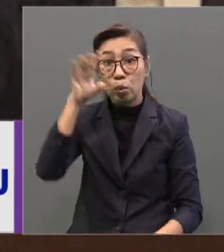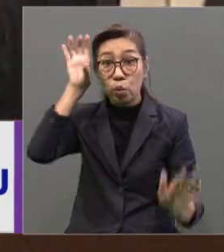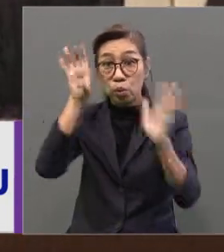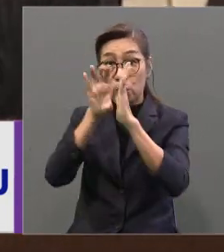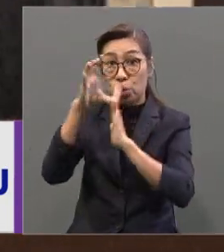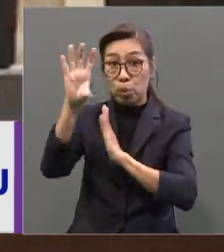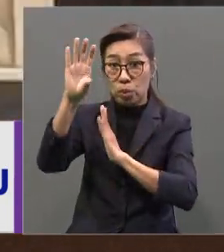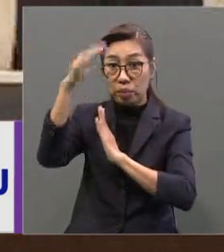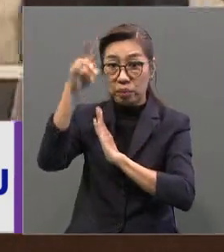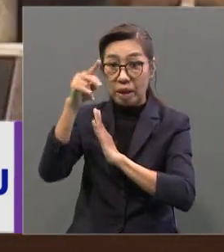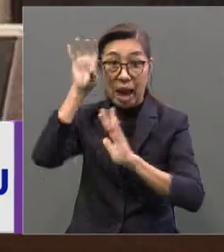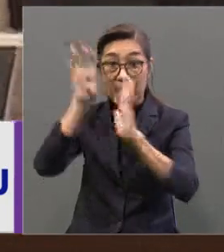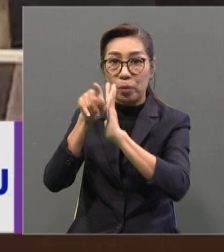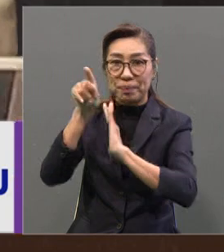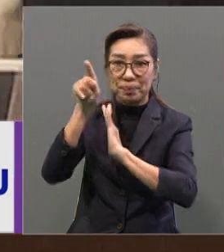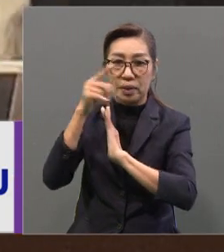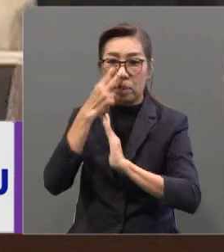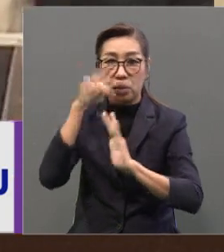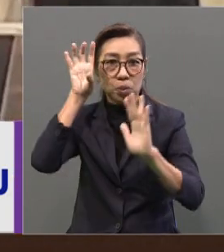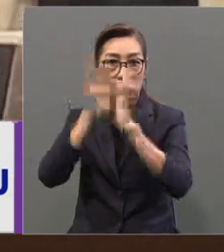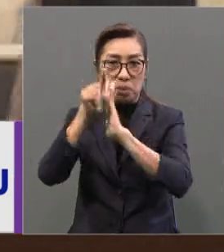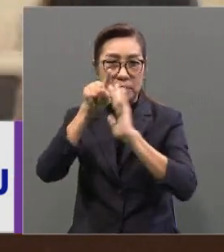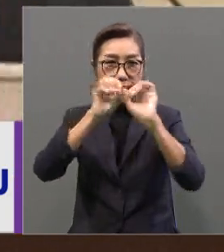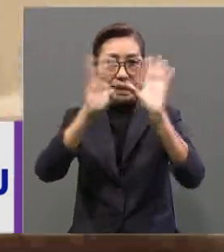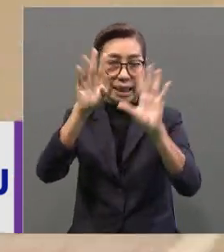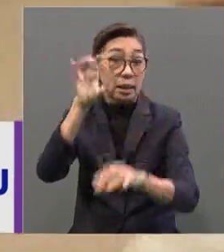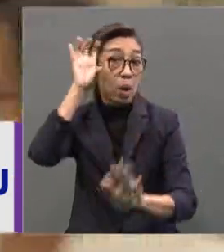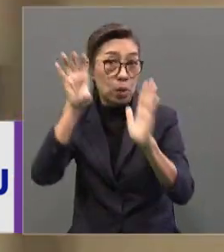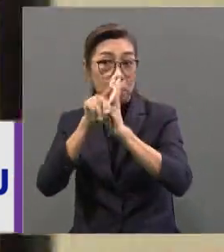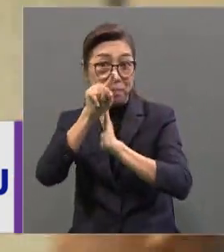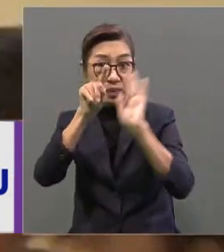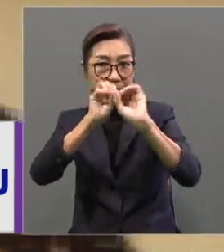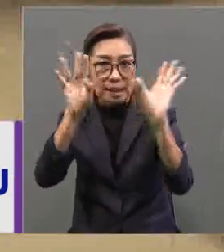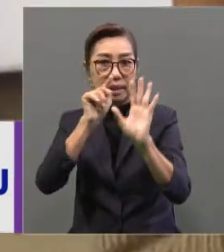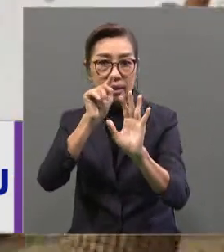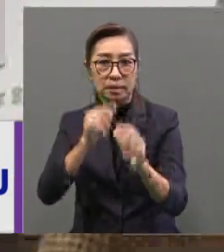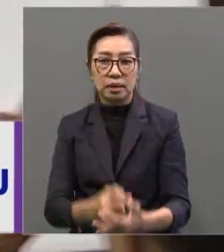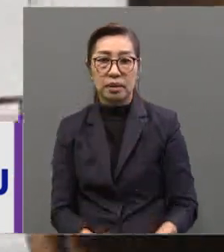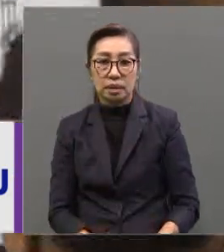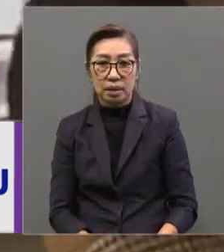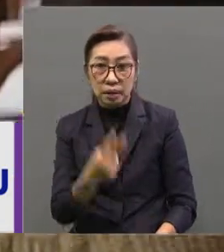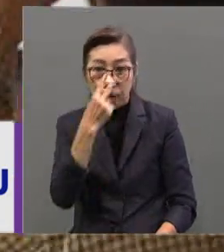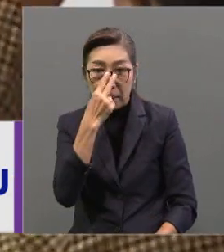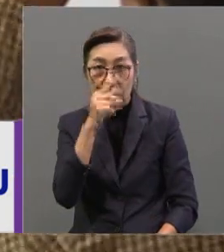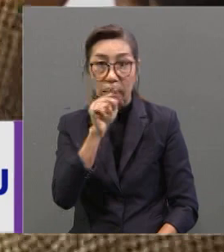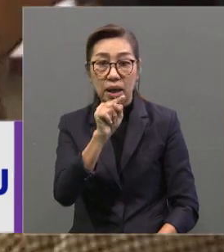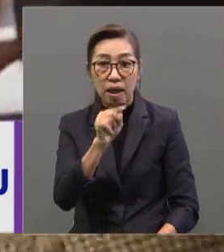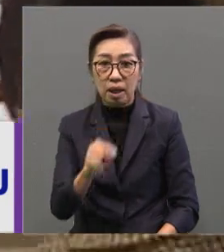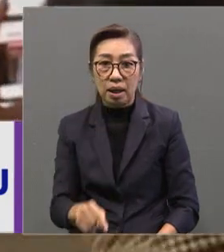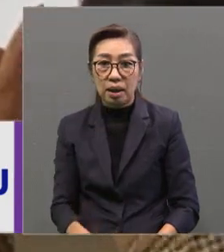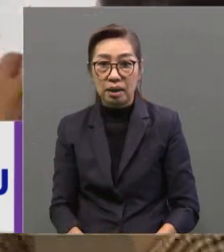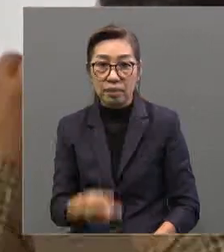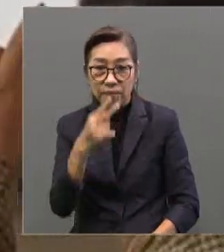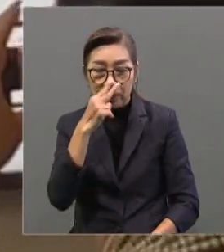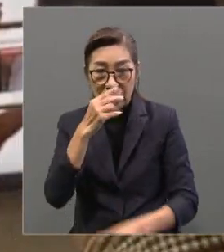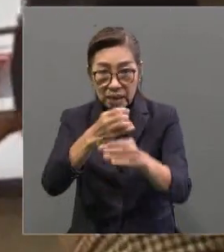อารูปรูปนี้ก็ได้ผมว่ารูปนี้จะชัดเจนกว่าในเหตุการณ์ที่เกิดเนี่ยคือตัวเพียที่เ